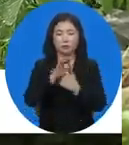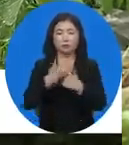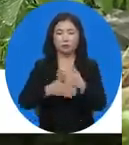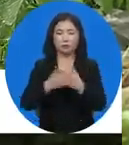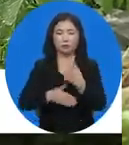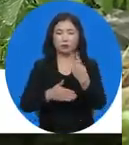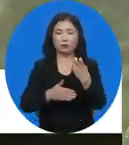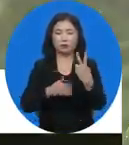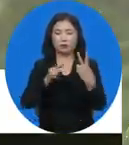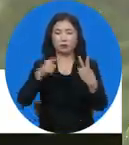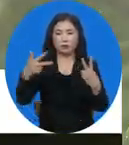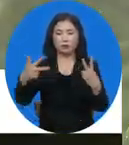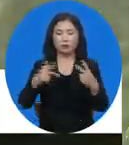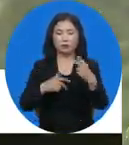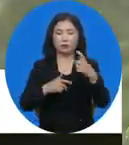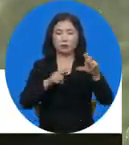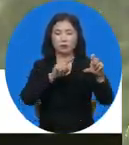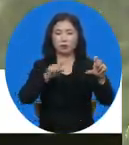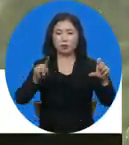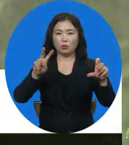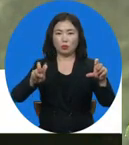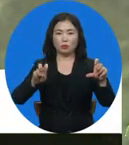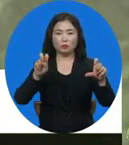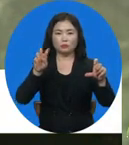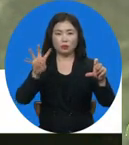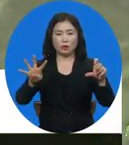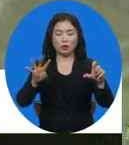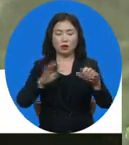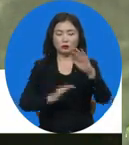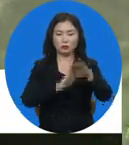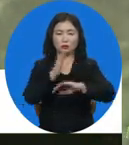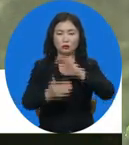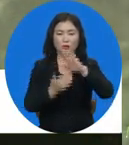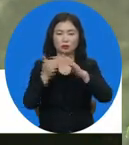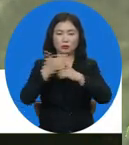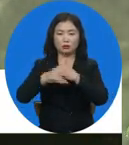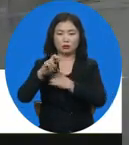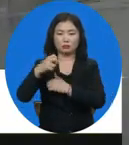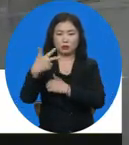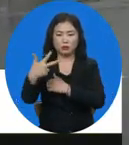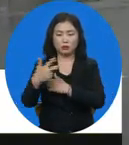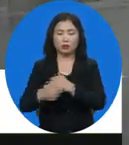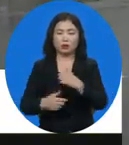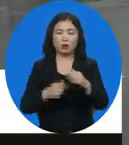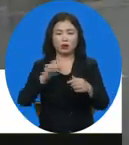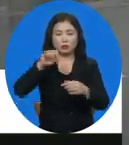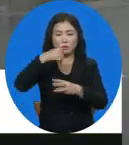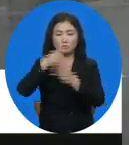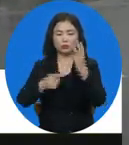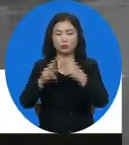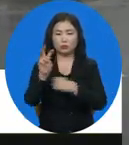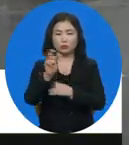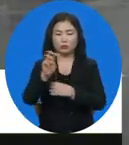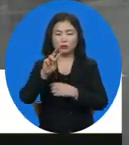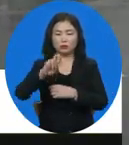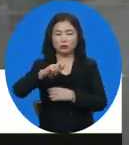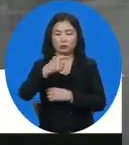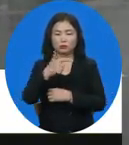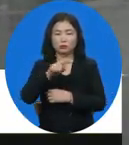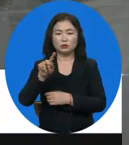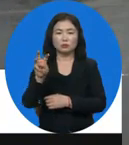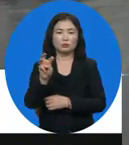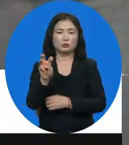대구 22.7 또 등 15도에서 24도 낫기 어른 대구 27도 등 외형 주 30도 등 26도 에서